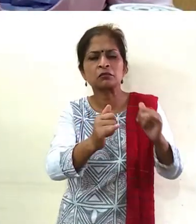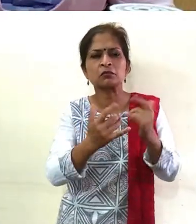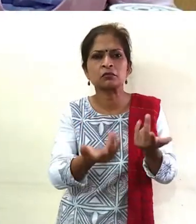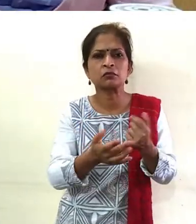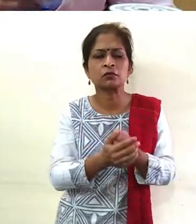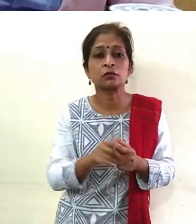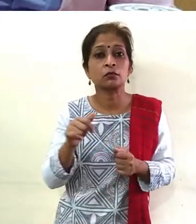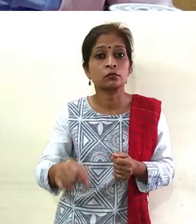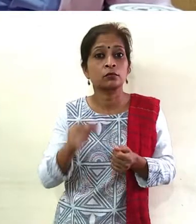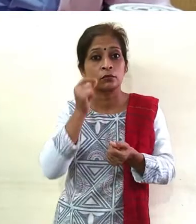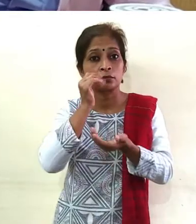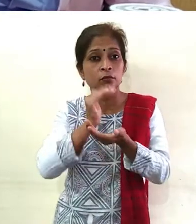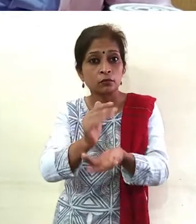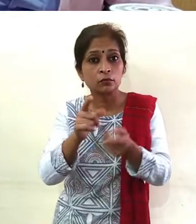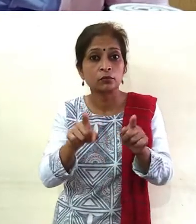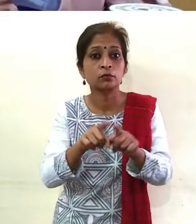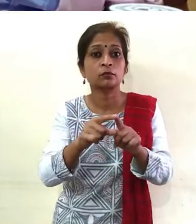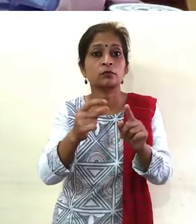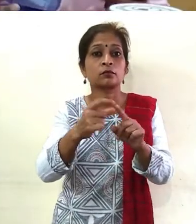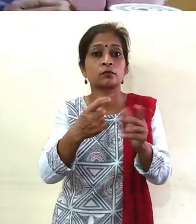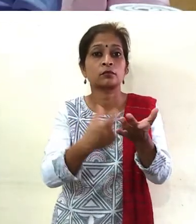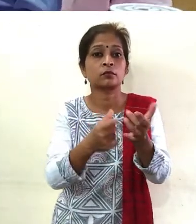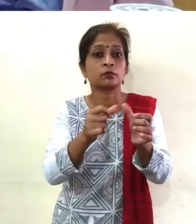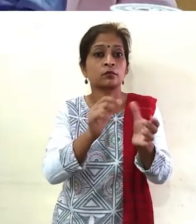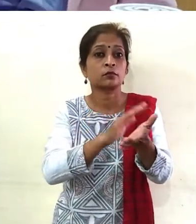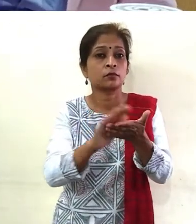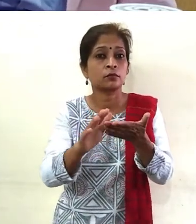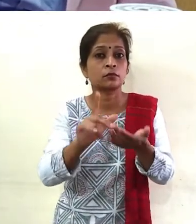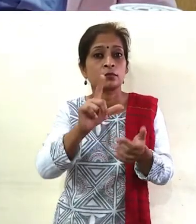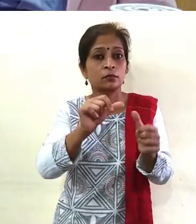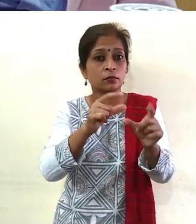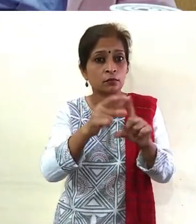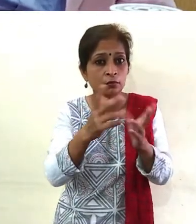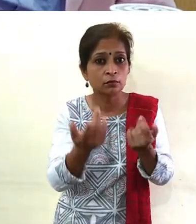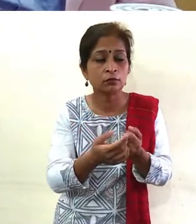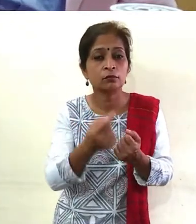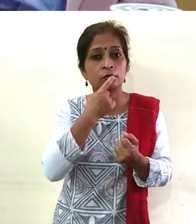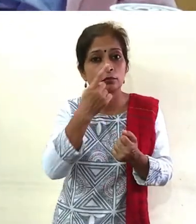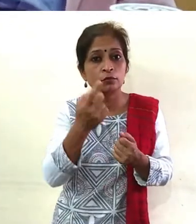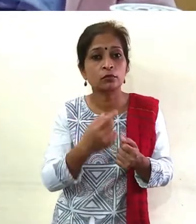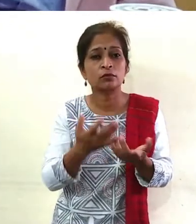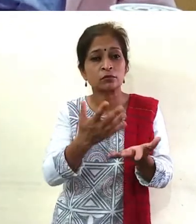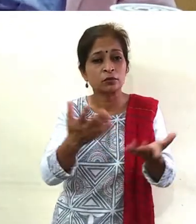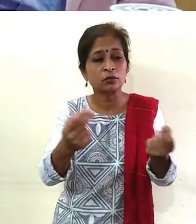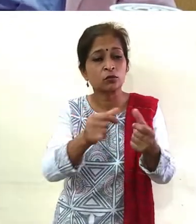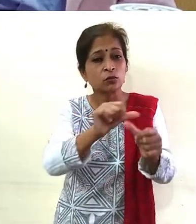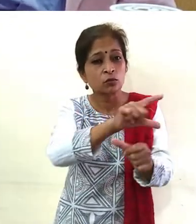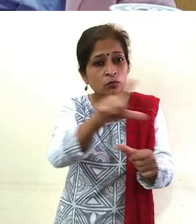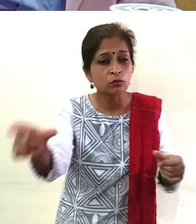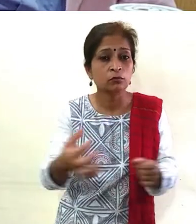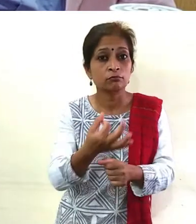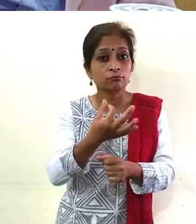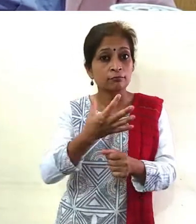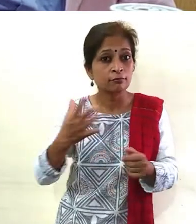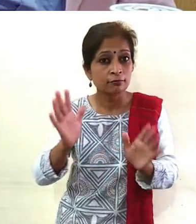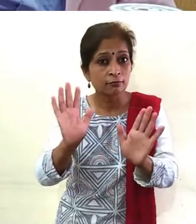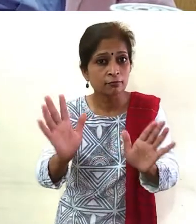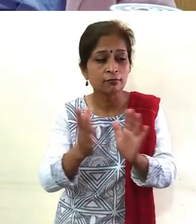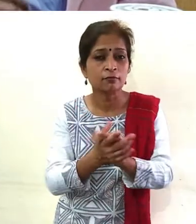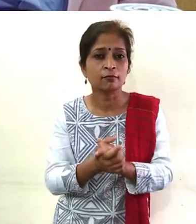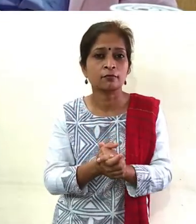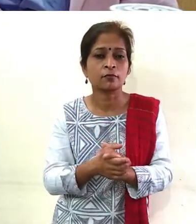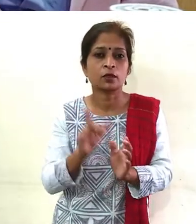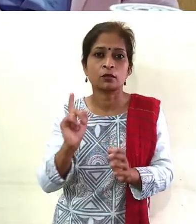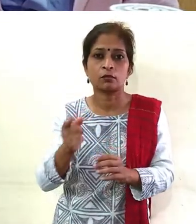था। तो उसका जो बेटा था प्रहलाद, उसने कहा कि हर चीज में उसी दिव्यता का निवास है, इसलिए चीजों को खराब ना